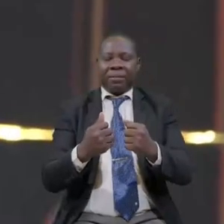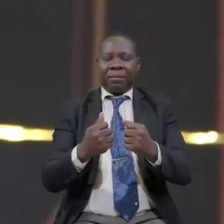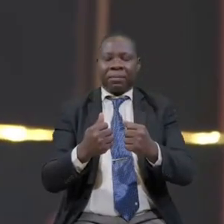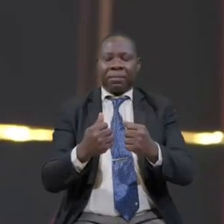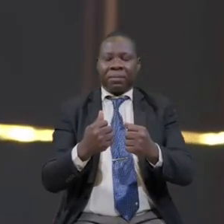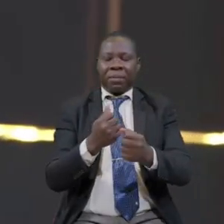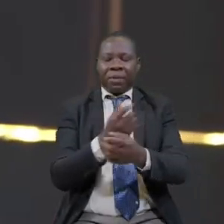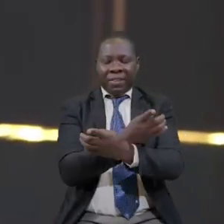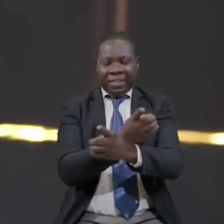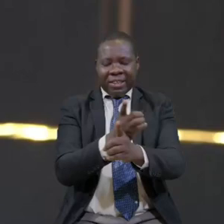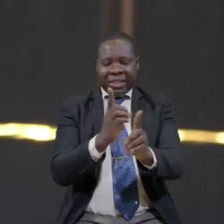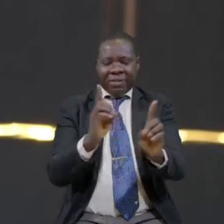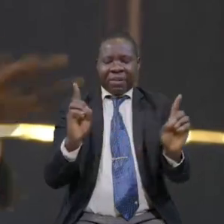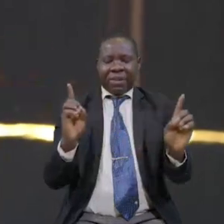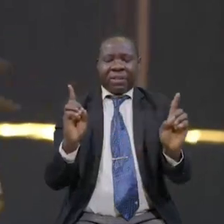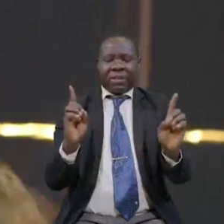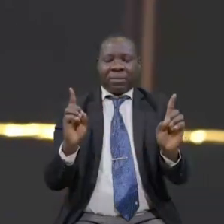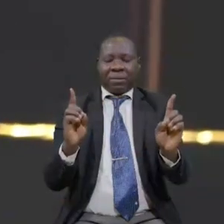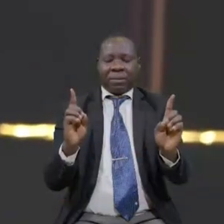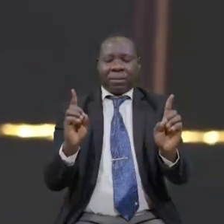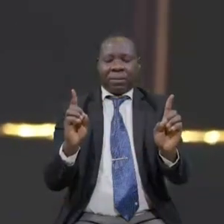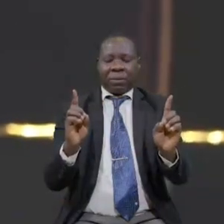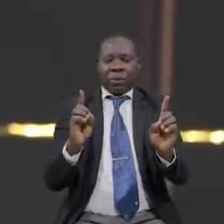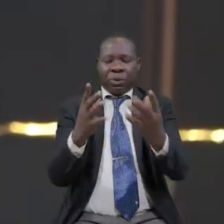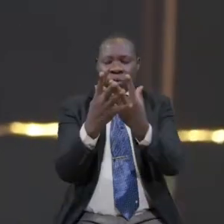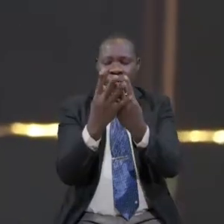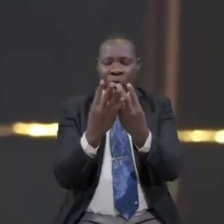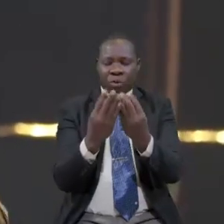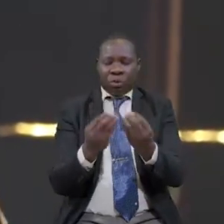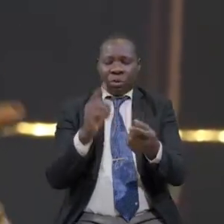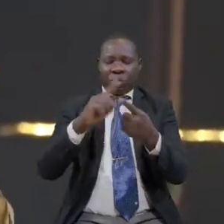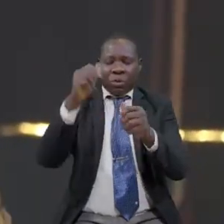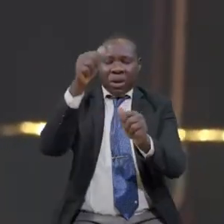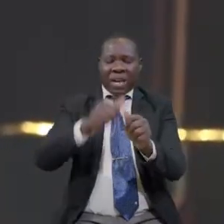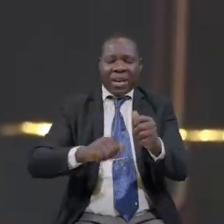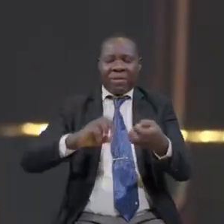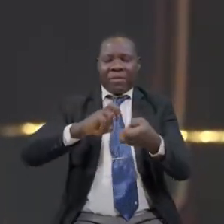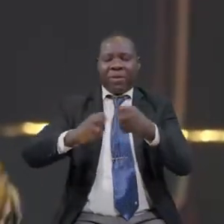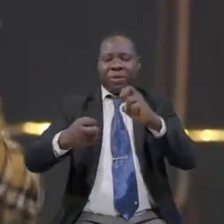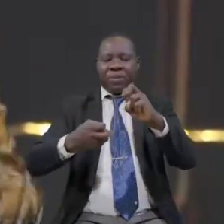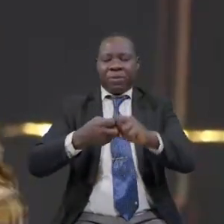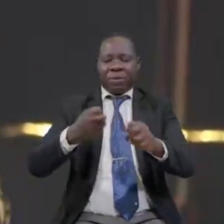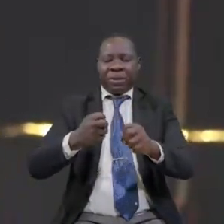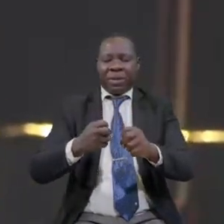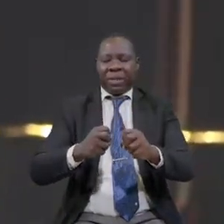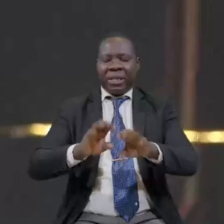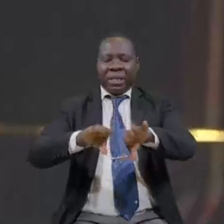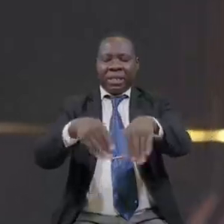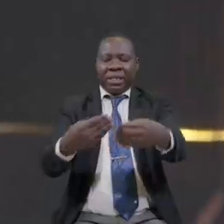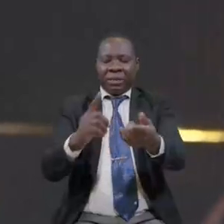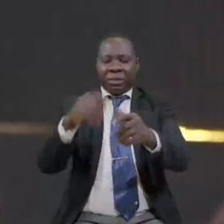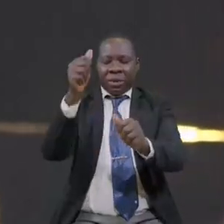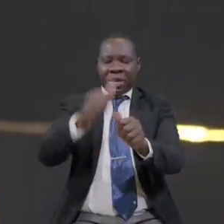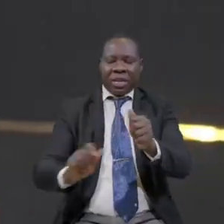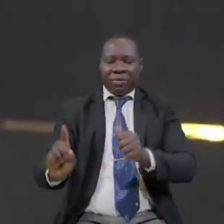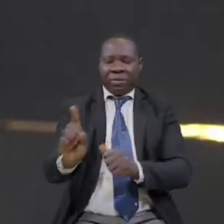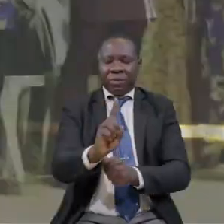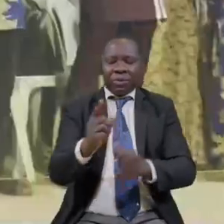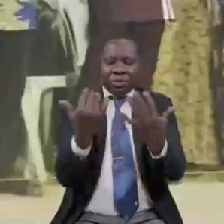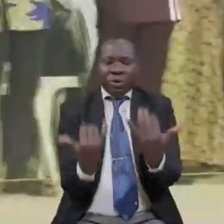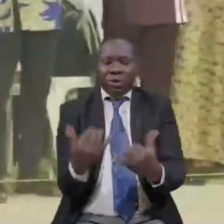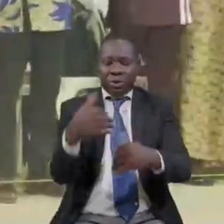la délivrance, la solution à tout problème. Accorde cela à tous au